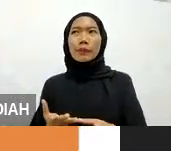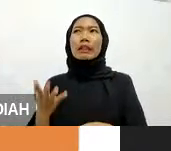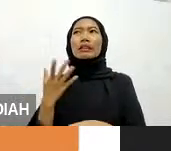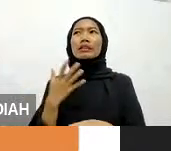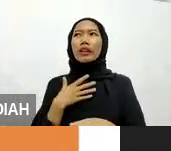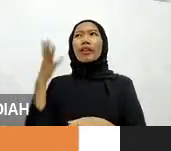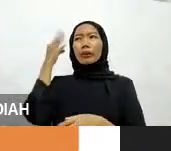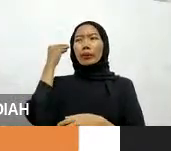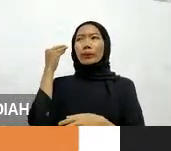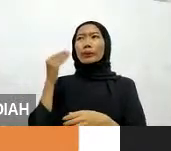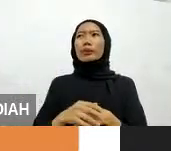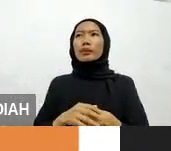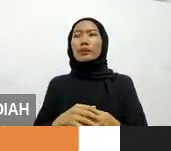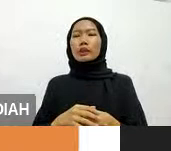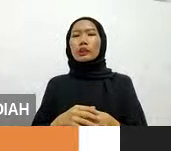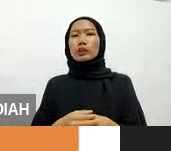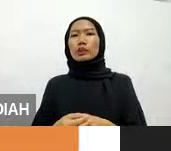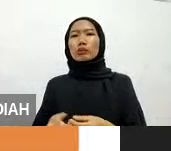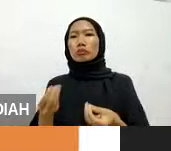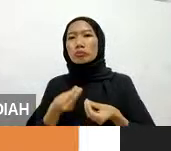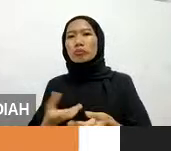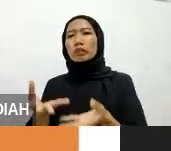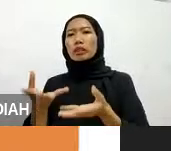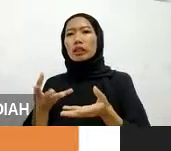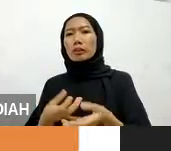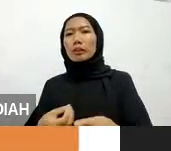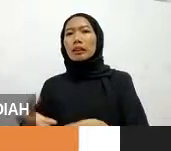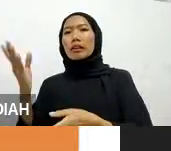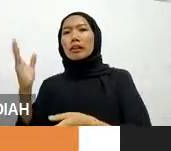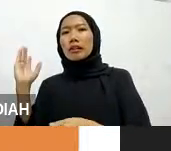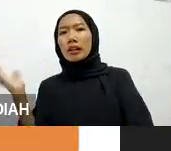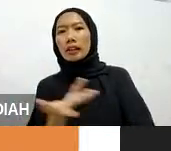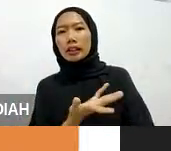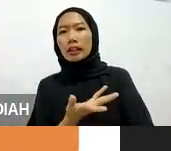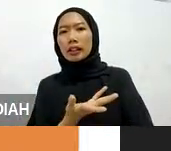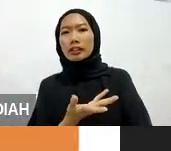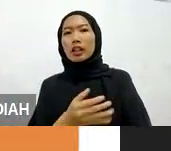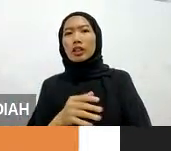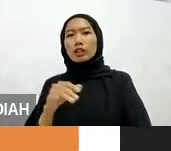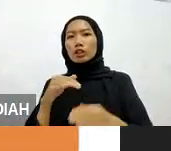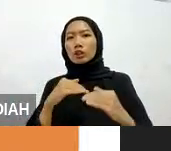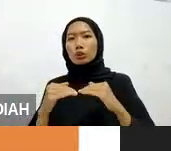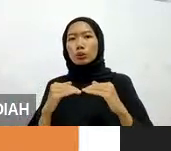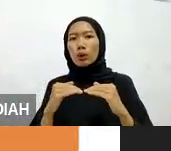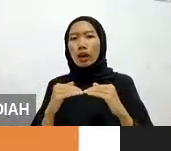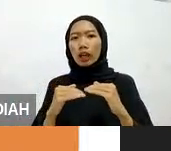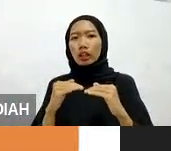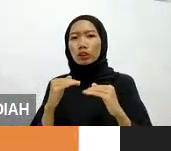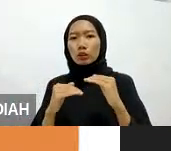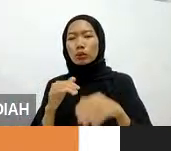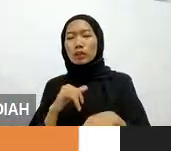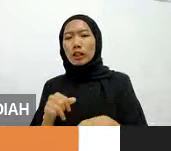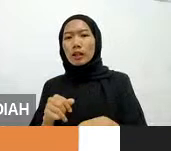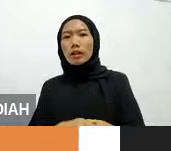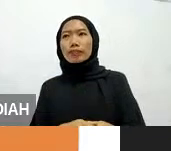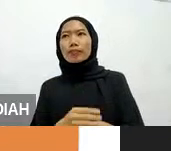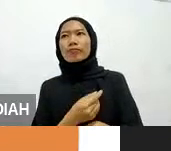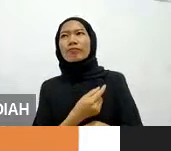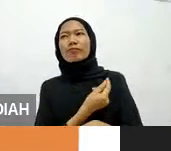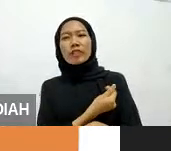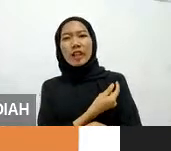diberikan lebih bagi mereka agar mereka bisa mengakses layanan itu sendiri. Berapa biaya ekstra transportasi yang